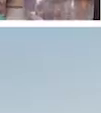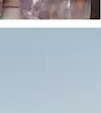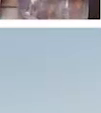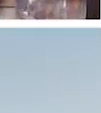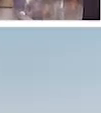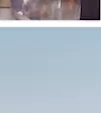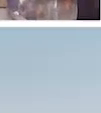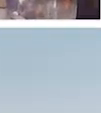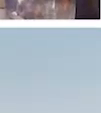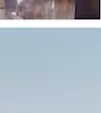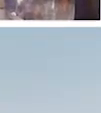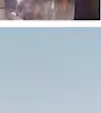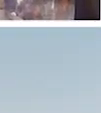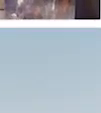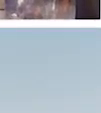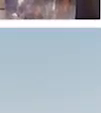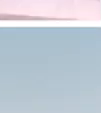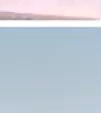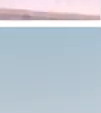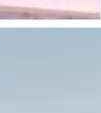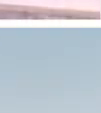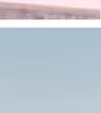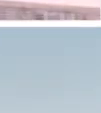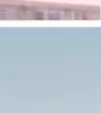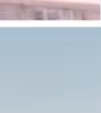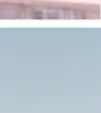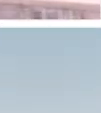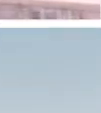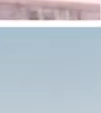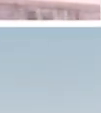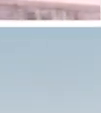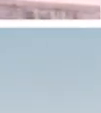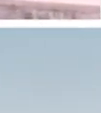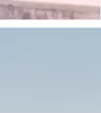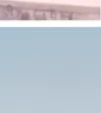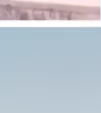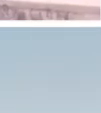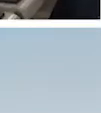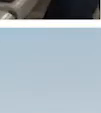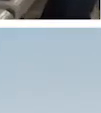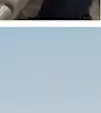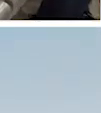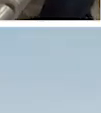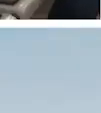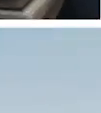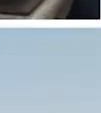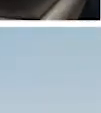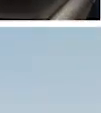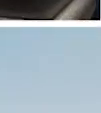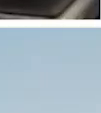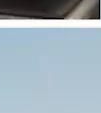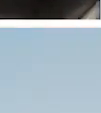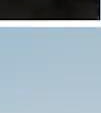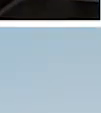kami sempat melakukan perbincangan atau maksud kami berbincang dengan beberapa penumpang. Mereka mengatakan menggunakan transportasi